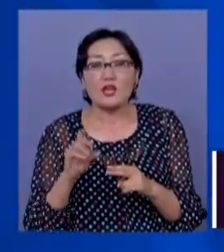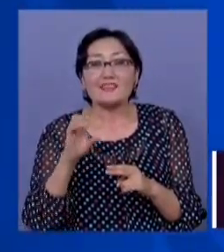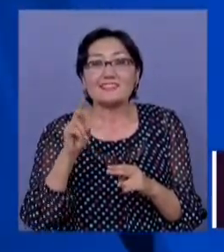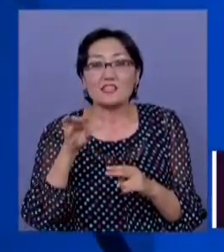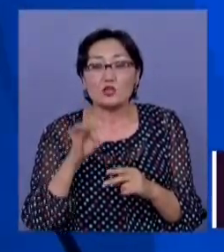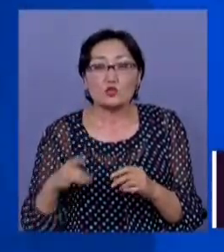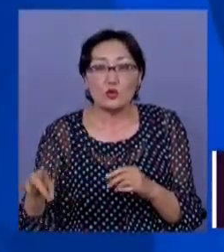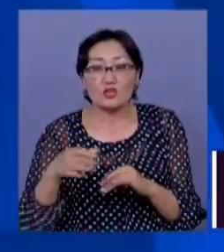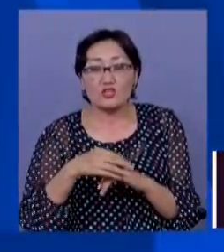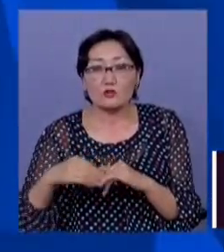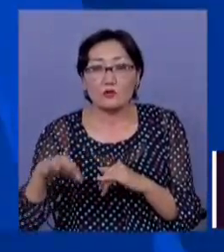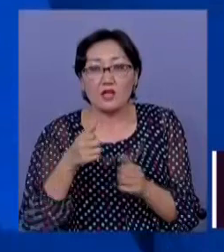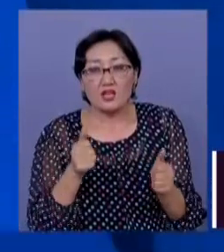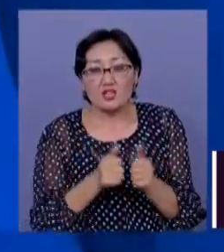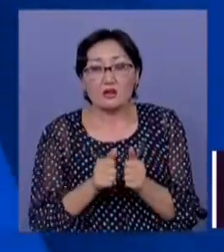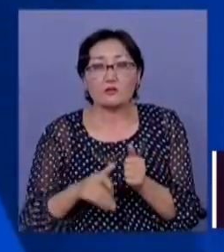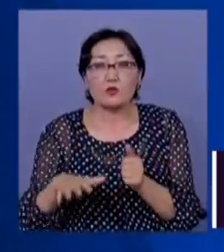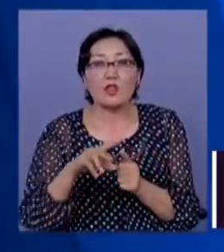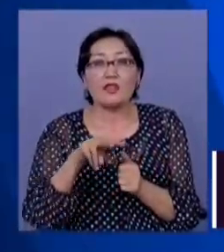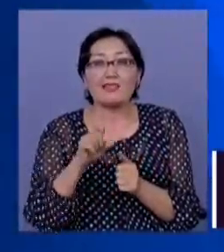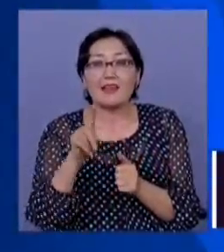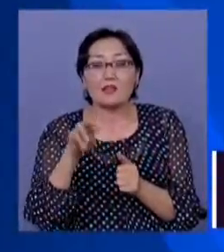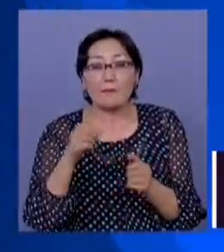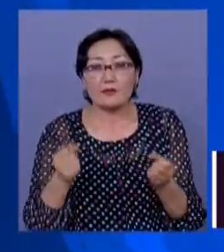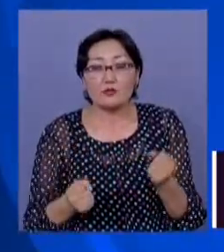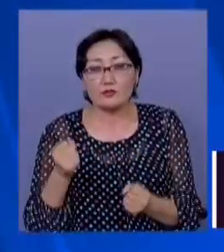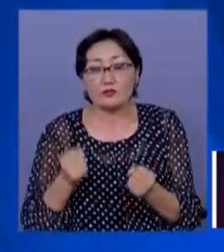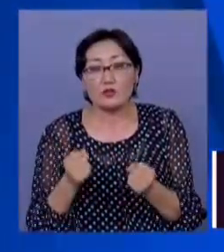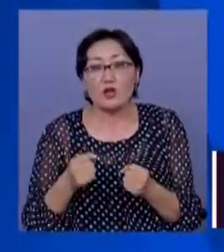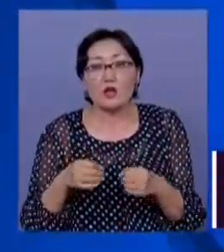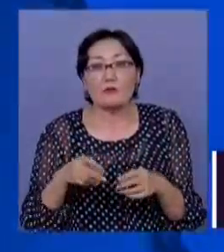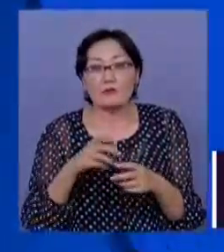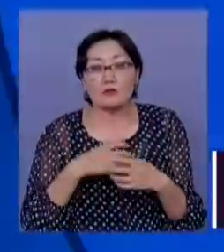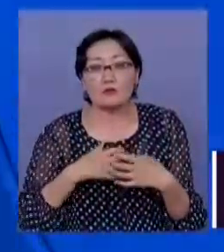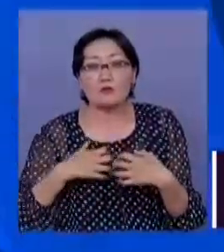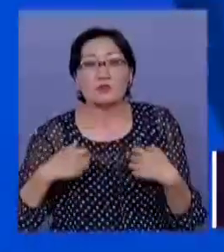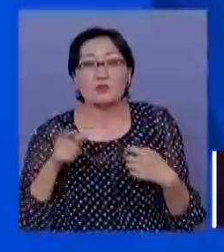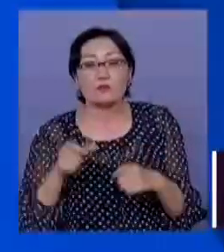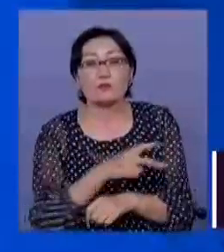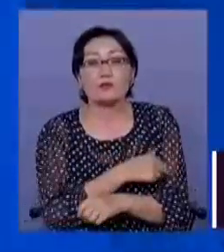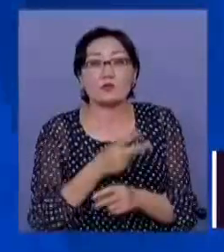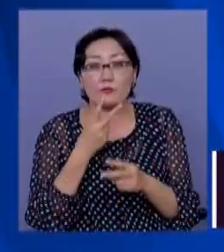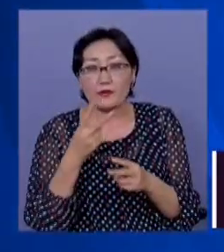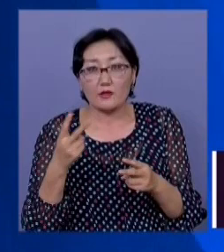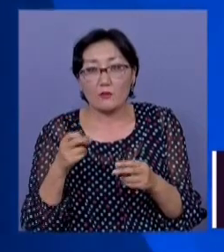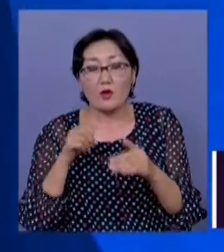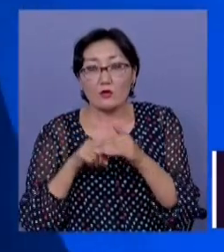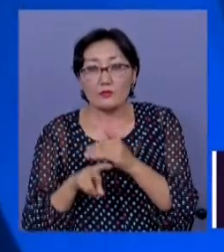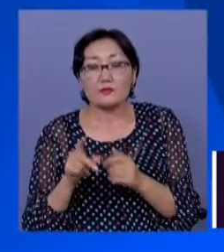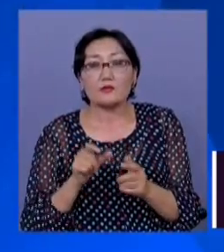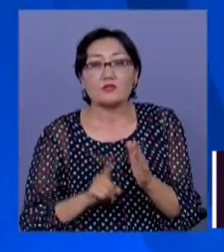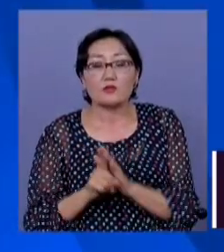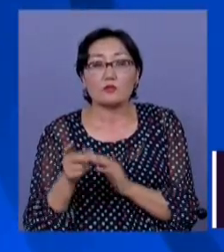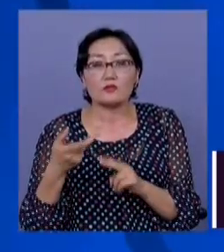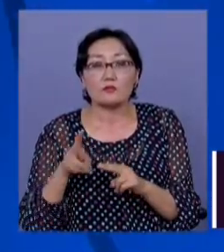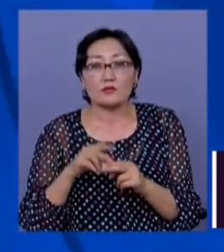Секессор жеріне жақын маңда Лада Приора маркалы көлігіндегі қаскерлер инспекторларды байқап жеткізбеудің амалын жасаған.